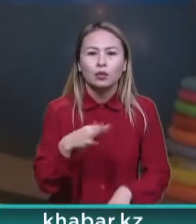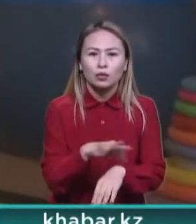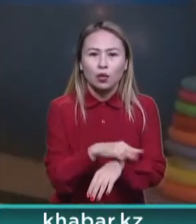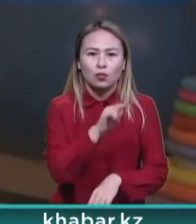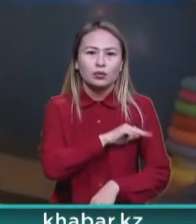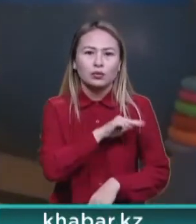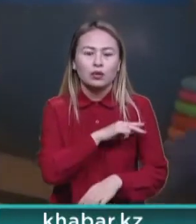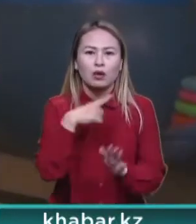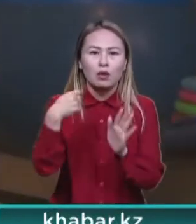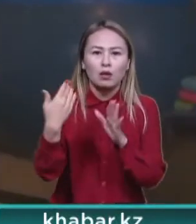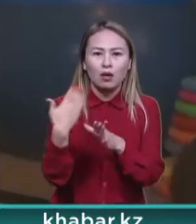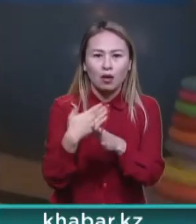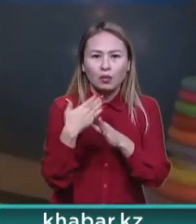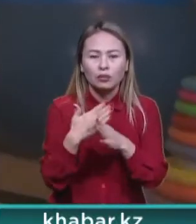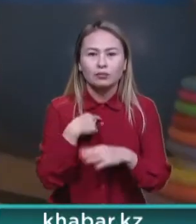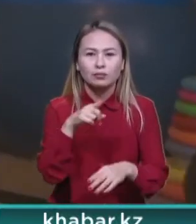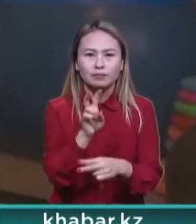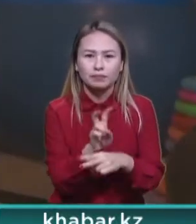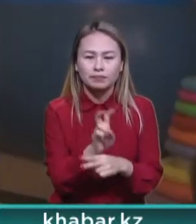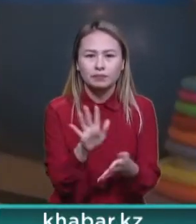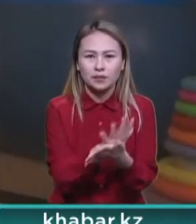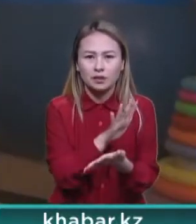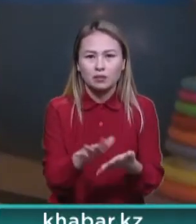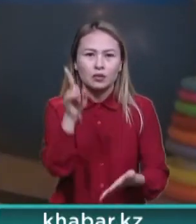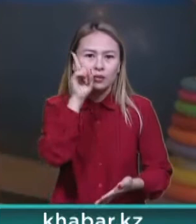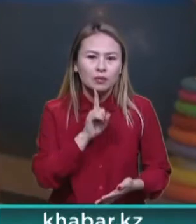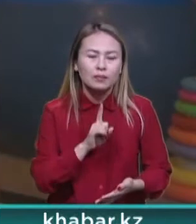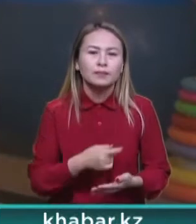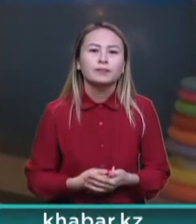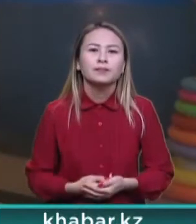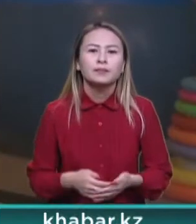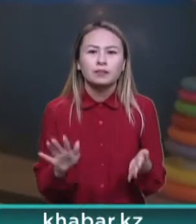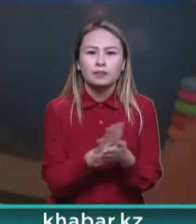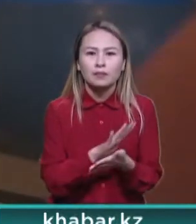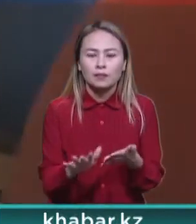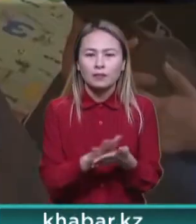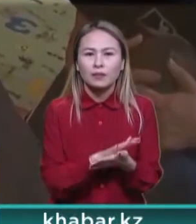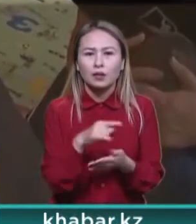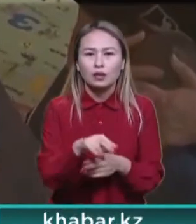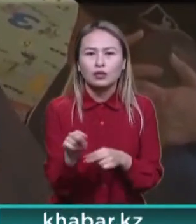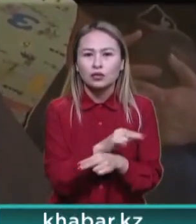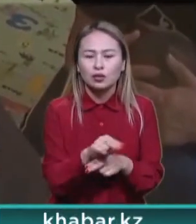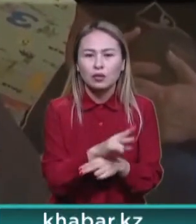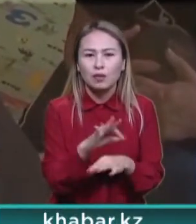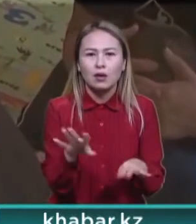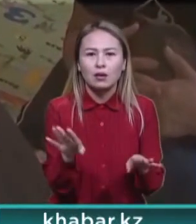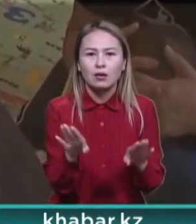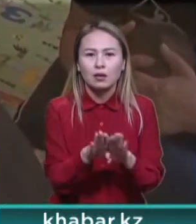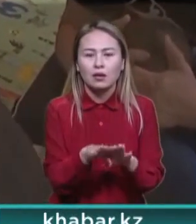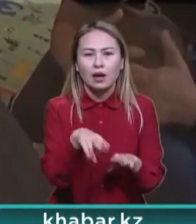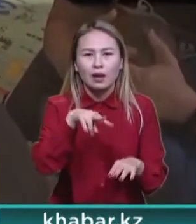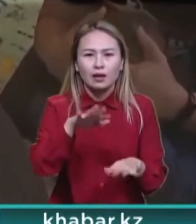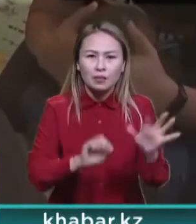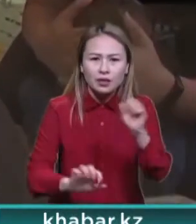что бізге жақсы көмекті осында кеп жүргенімізге. Тегін ба? Иә, тегін алып жүргенімізге. Обычно сол ФК